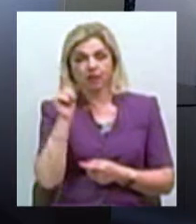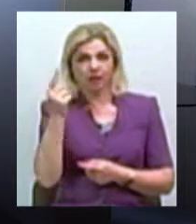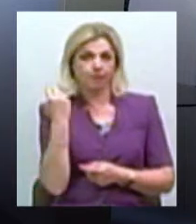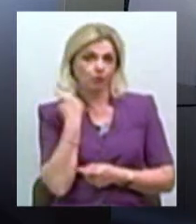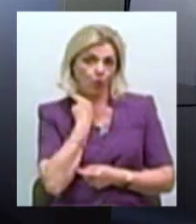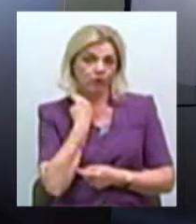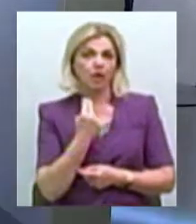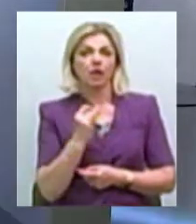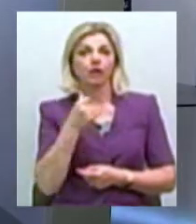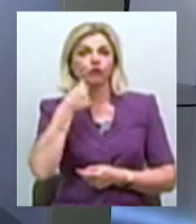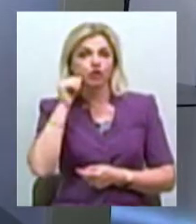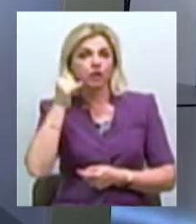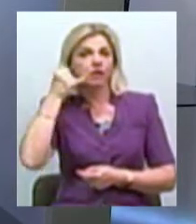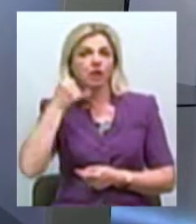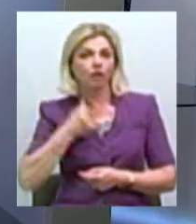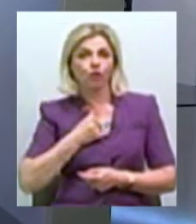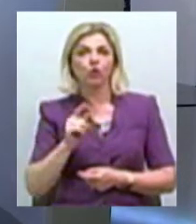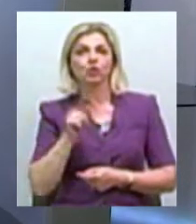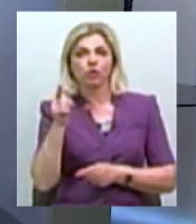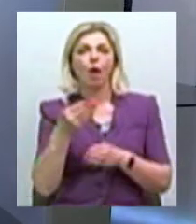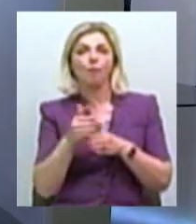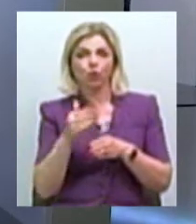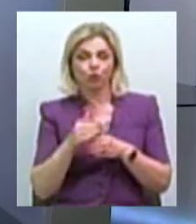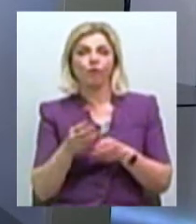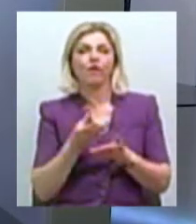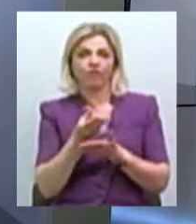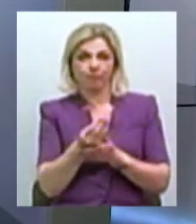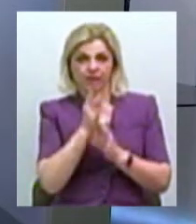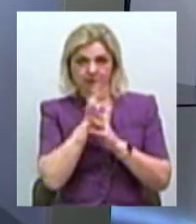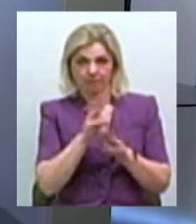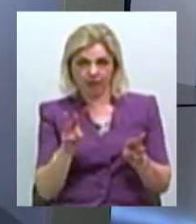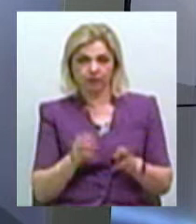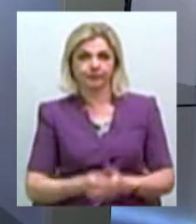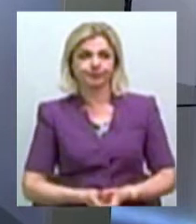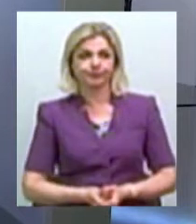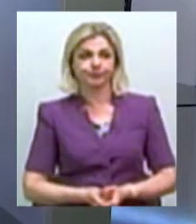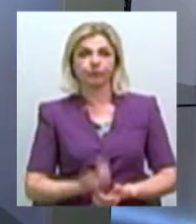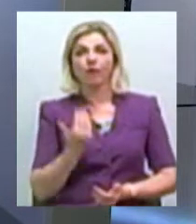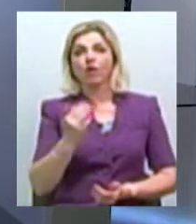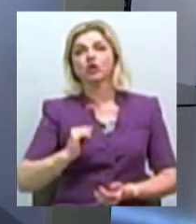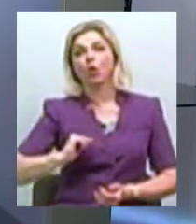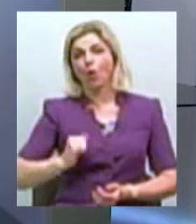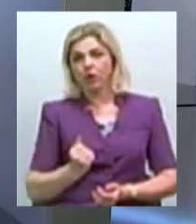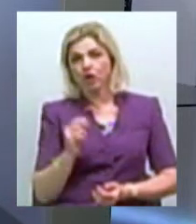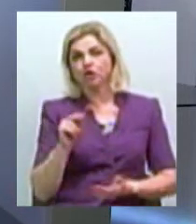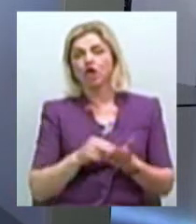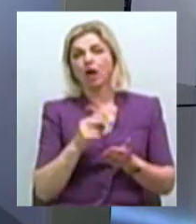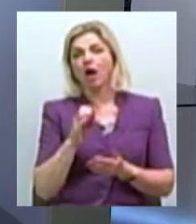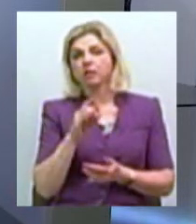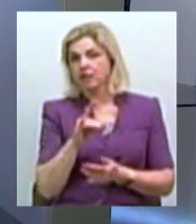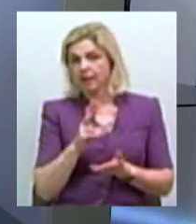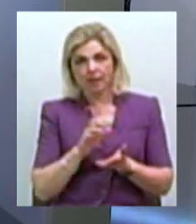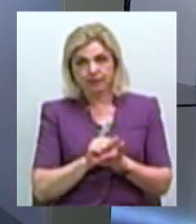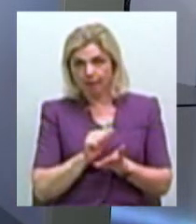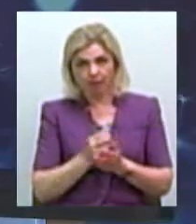але мені вчора телефонували, що там іде поступове погашення. А ваші колеги з Черкаської області не займались цією справою? Поки